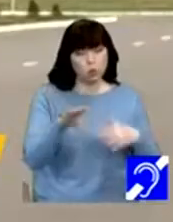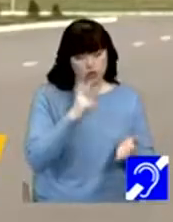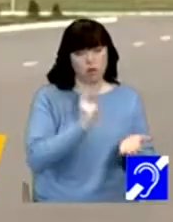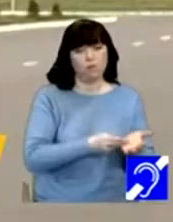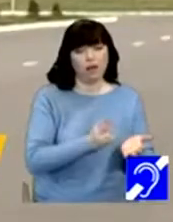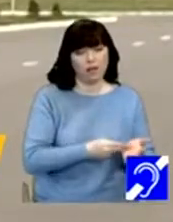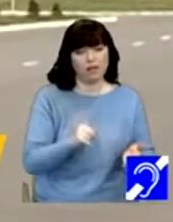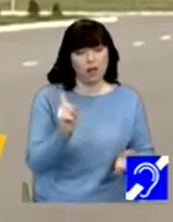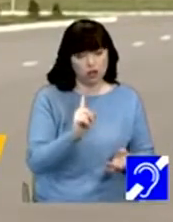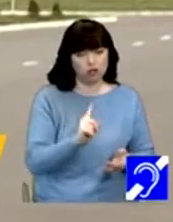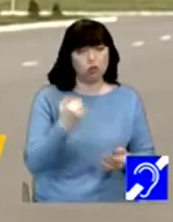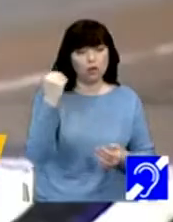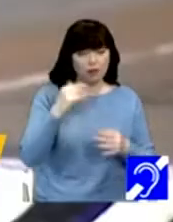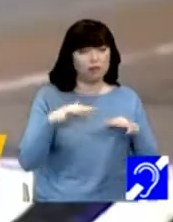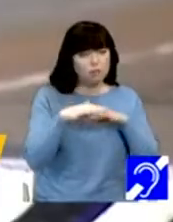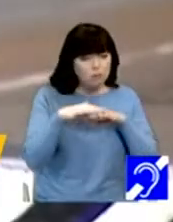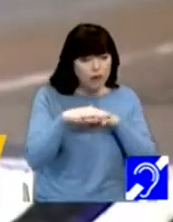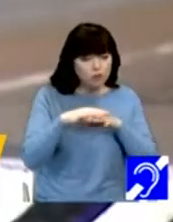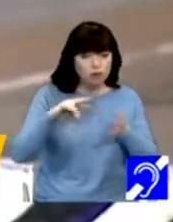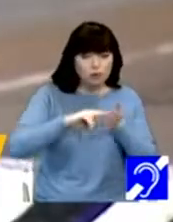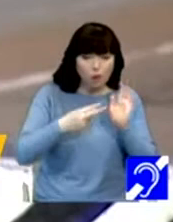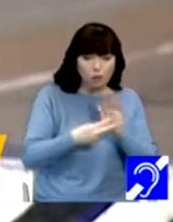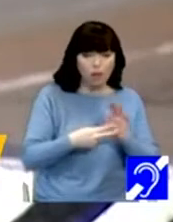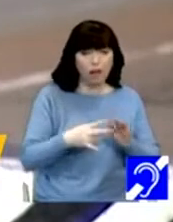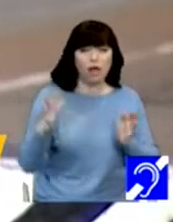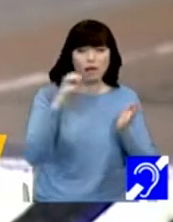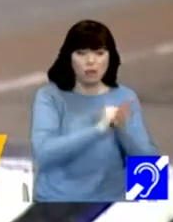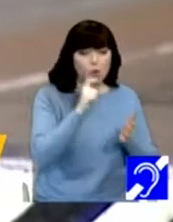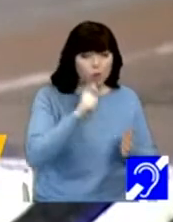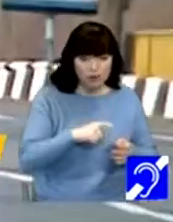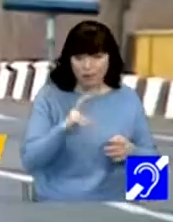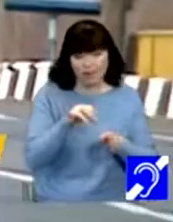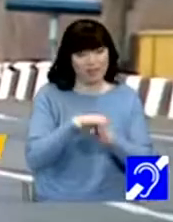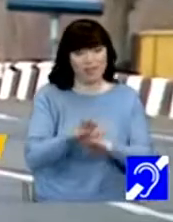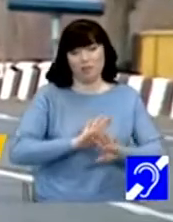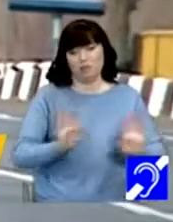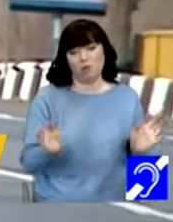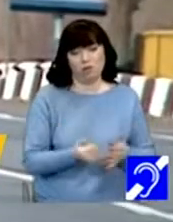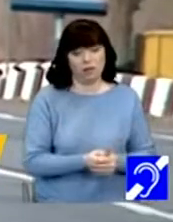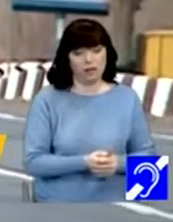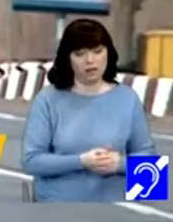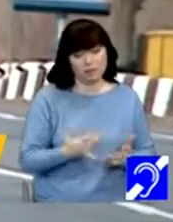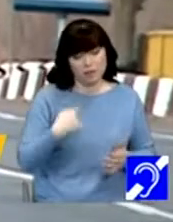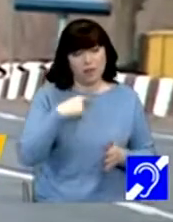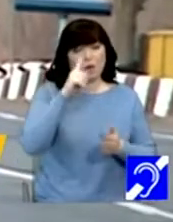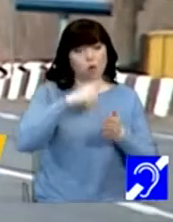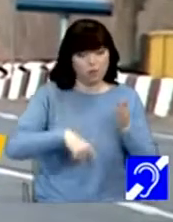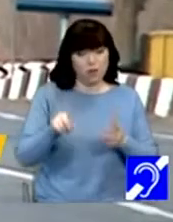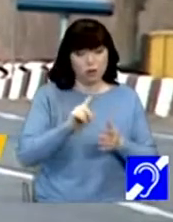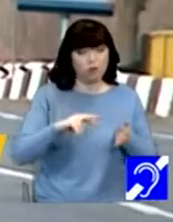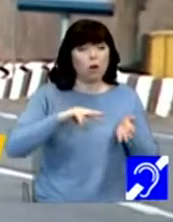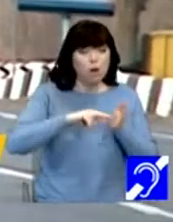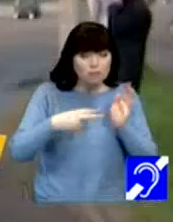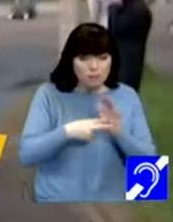că calculele lor, în ceea ce privește Ucraina, nu erau corecte. Sunt sigur că și calculele